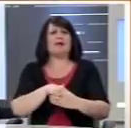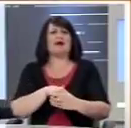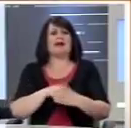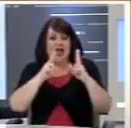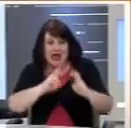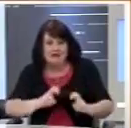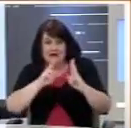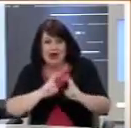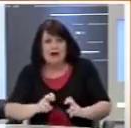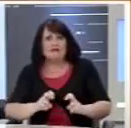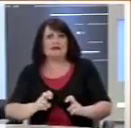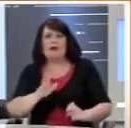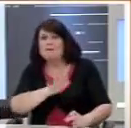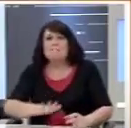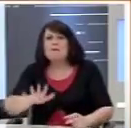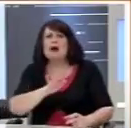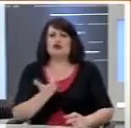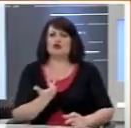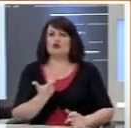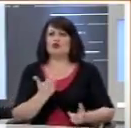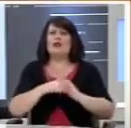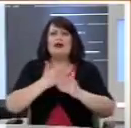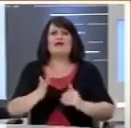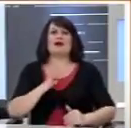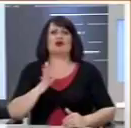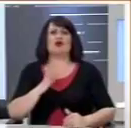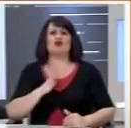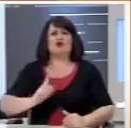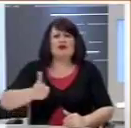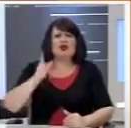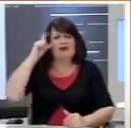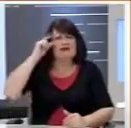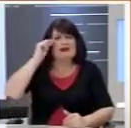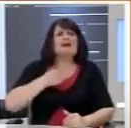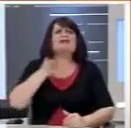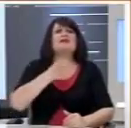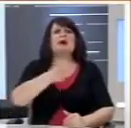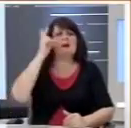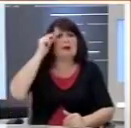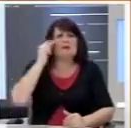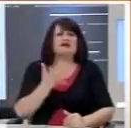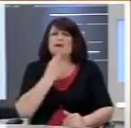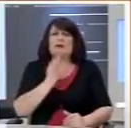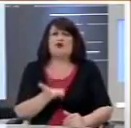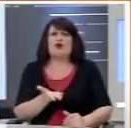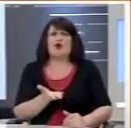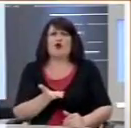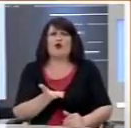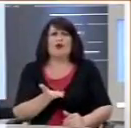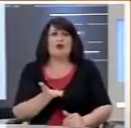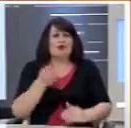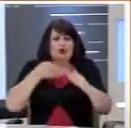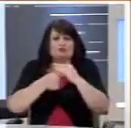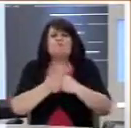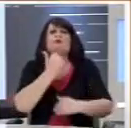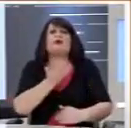έρευνα. Παντού ασχολείται ο κόσμος ότι φτωχοί φοιτητές δεν πηγαίνουν στα πανεπιστήμια γιατί νομίζουν ότι δεν έχουν πρόσβαση